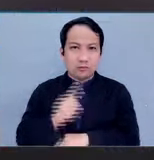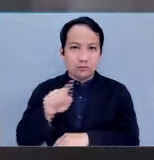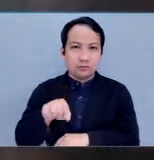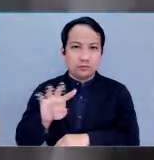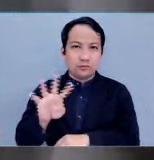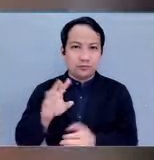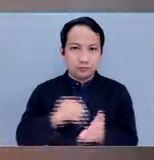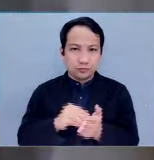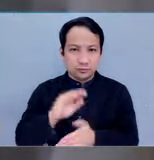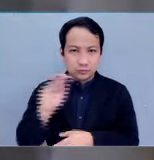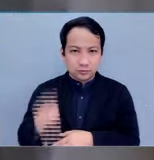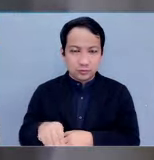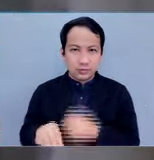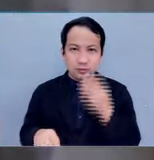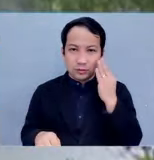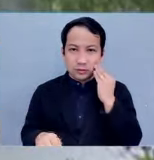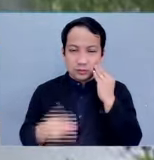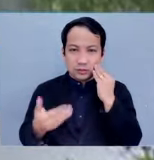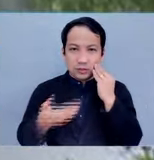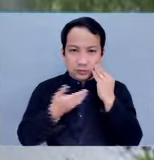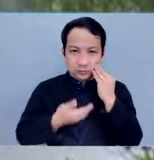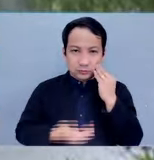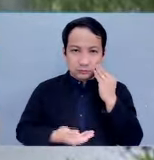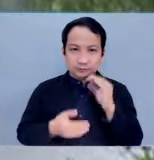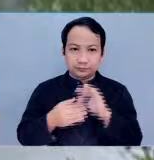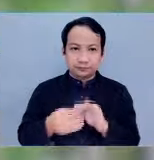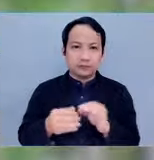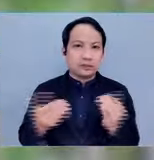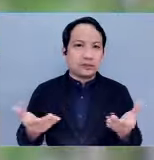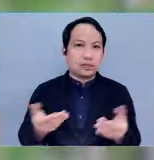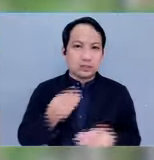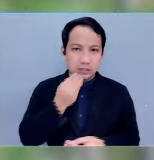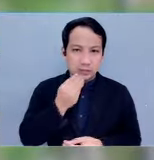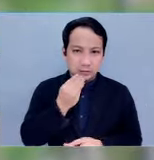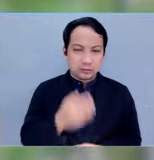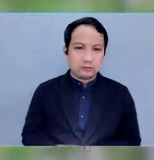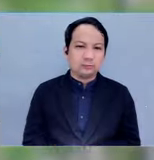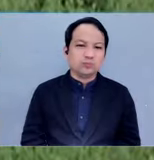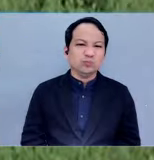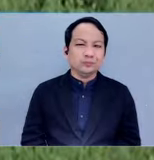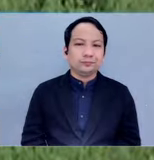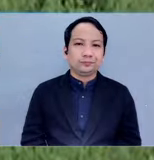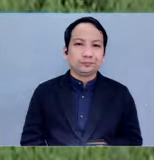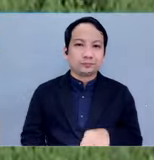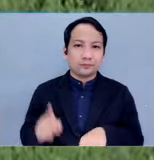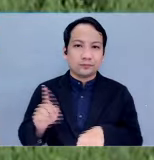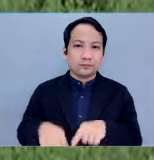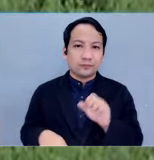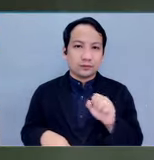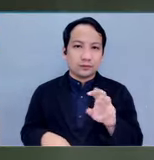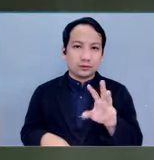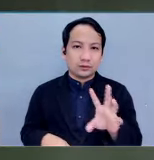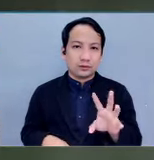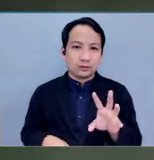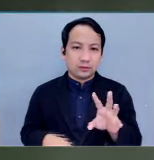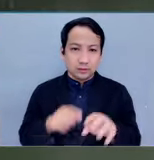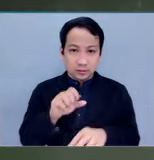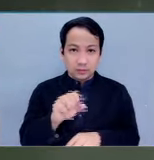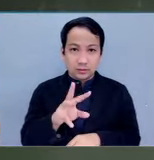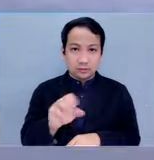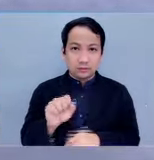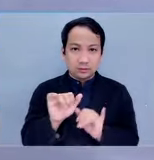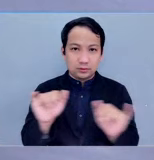na nakaranas ng severe hunger o halos wala talagang makain. Sabi ng SWS, pare-parehong tumaas ang bilang ng